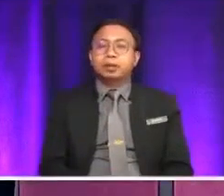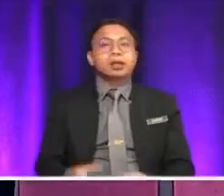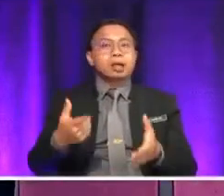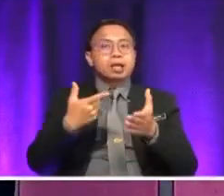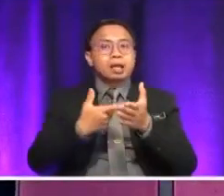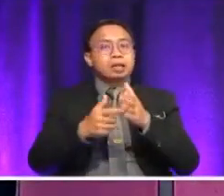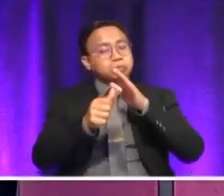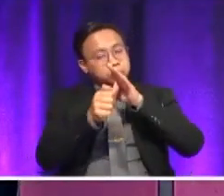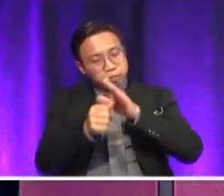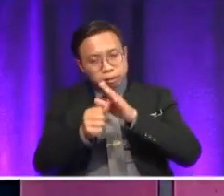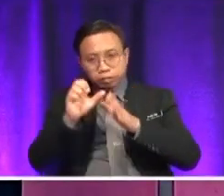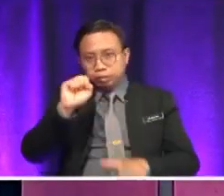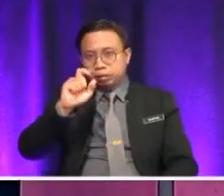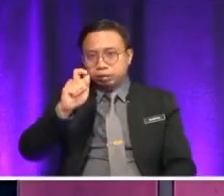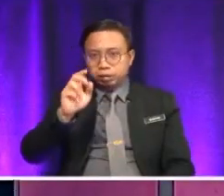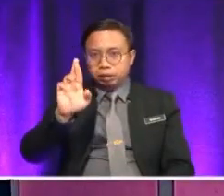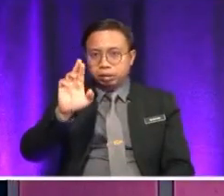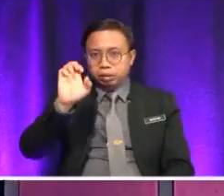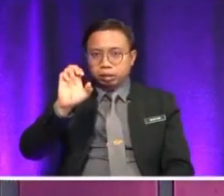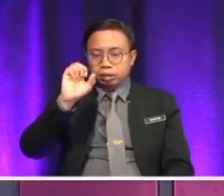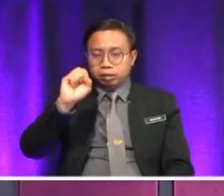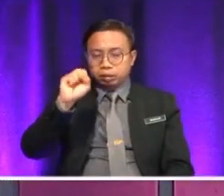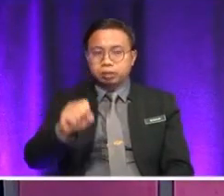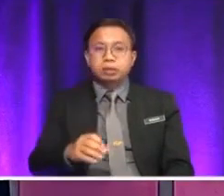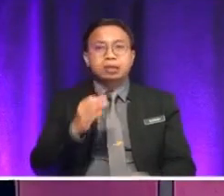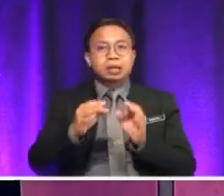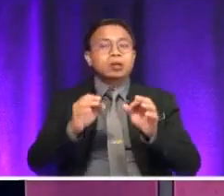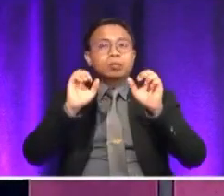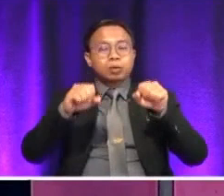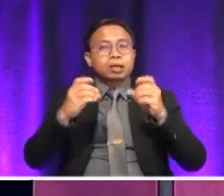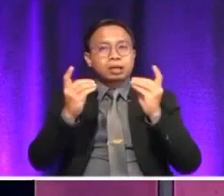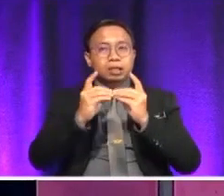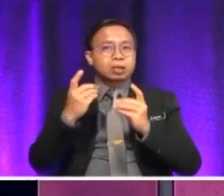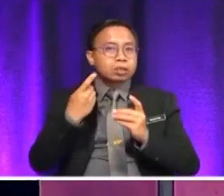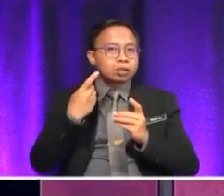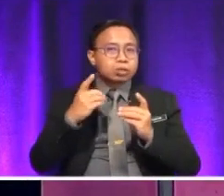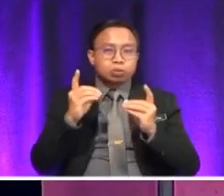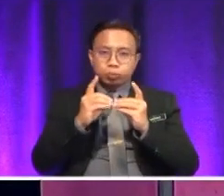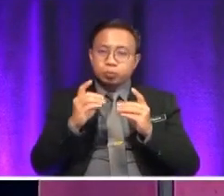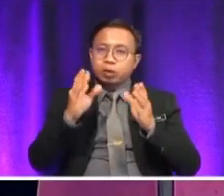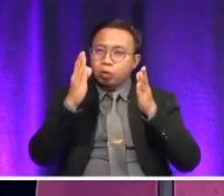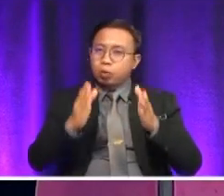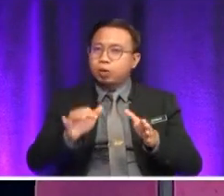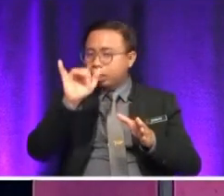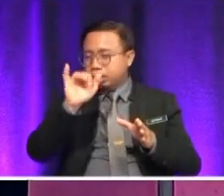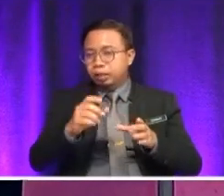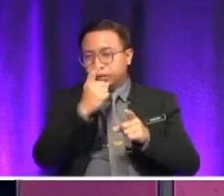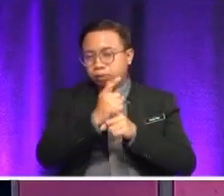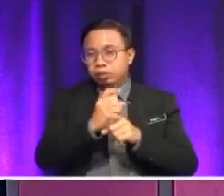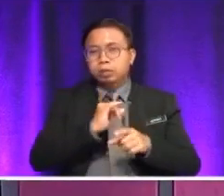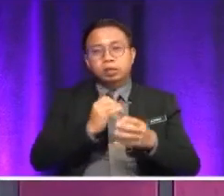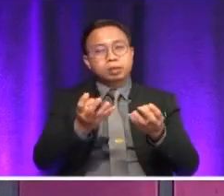stres. Kan? Yalah, cikgu. Kalau boleh, kita jumpa orang yang betul lah, yang pakar. Okey, saya minta satu